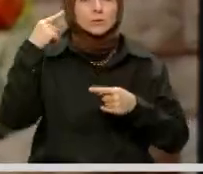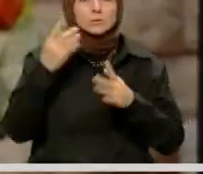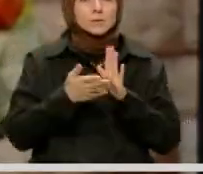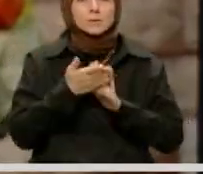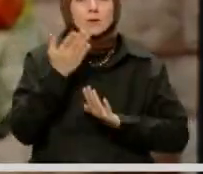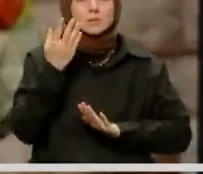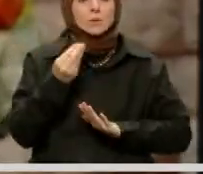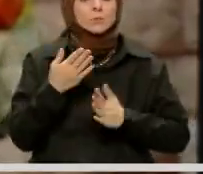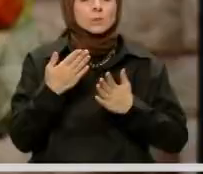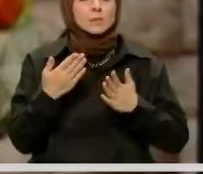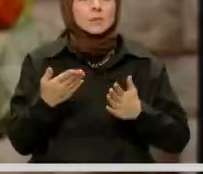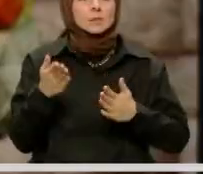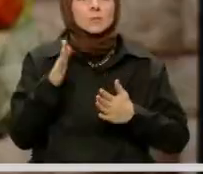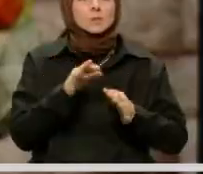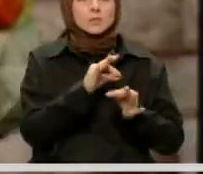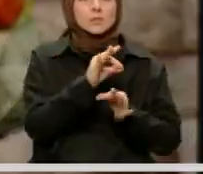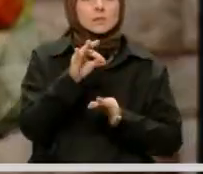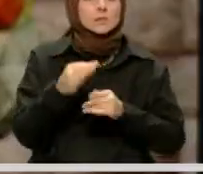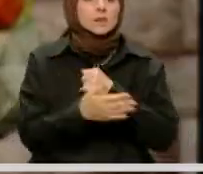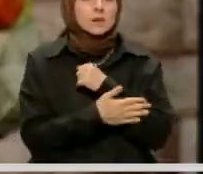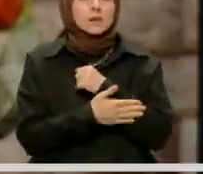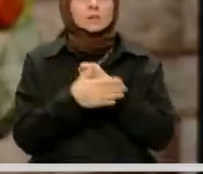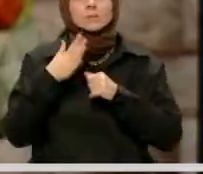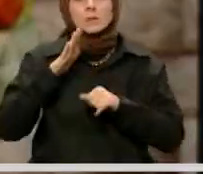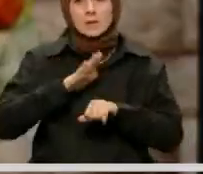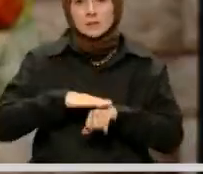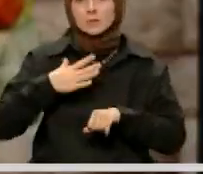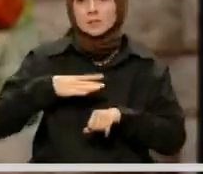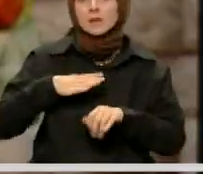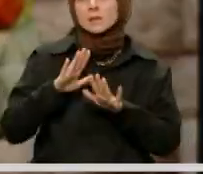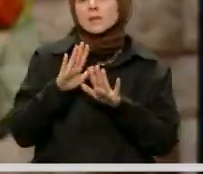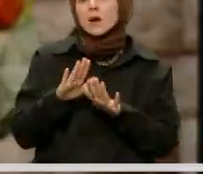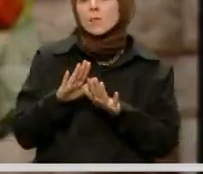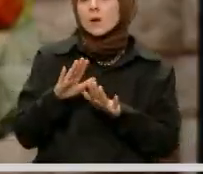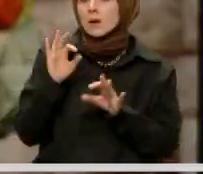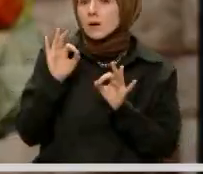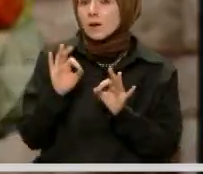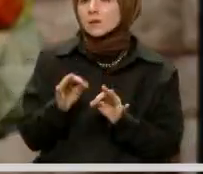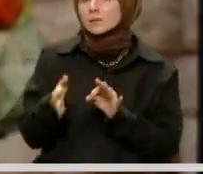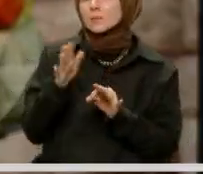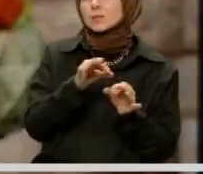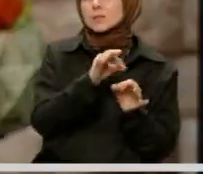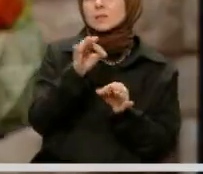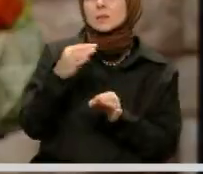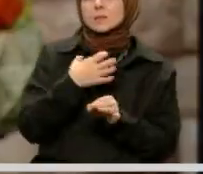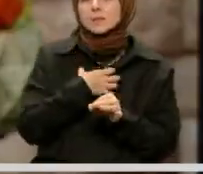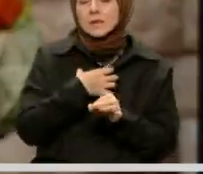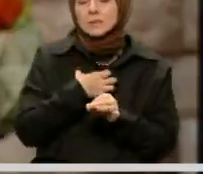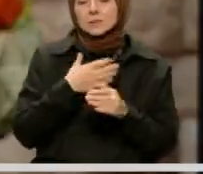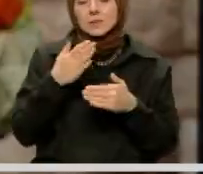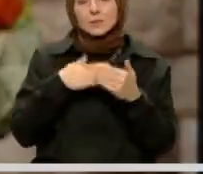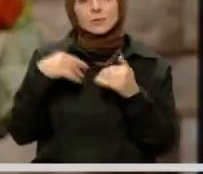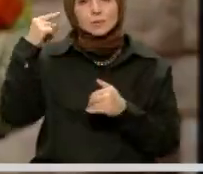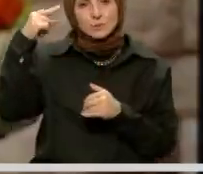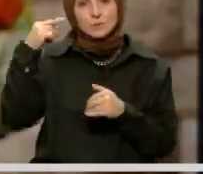Yani başkalarına yardım etmeyi isterdik. Artık başkalarını kendimize öncelemeye başladık oruç sayesinde.